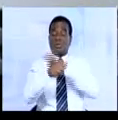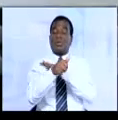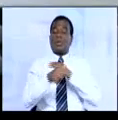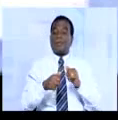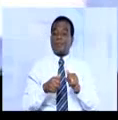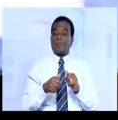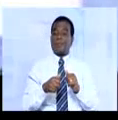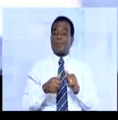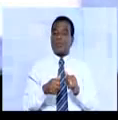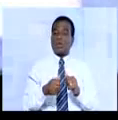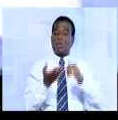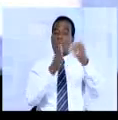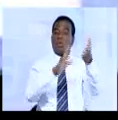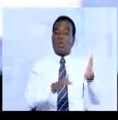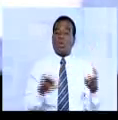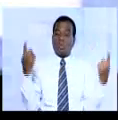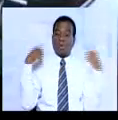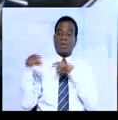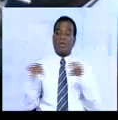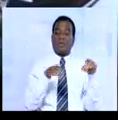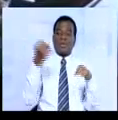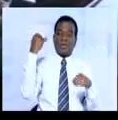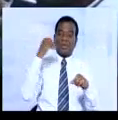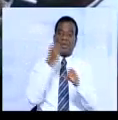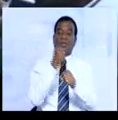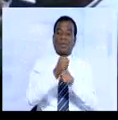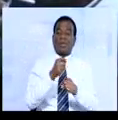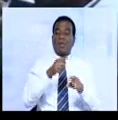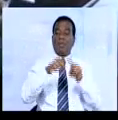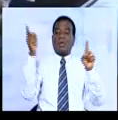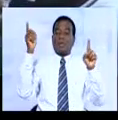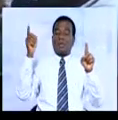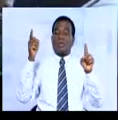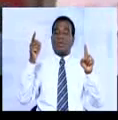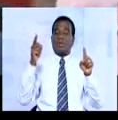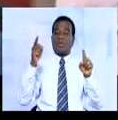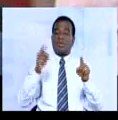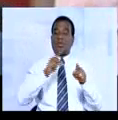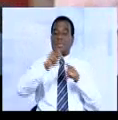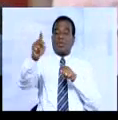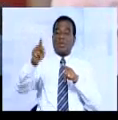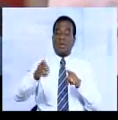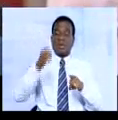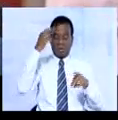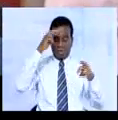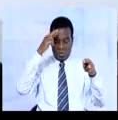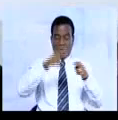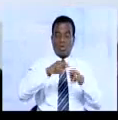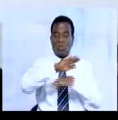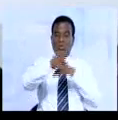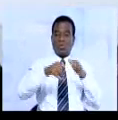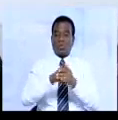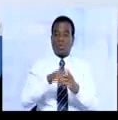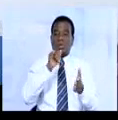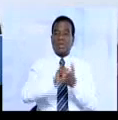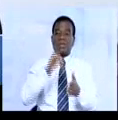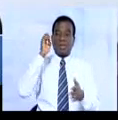sauvés. Mort pendant qu'il faisait son travail et pourtant, son professionnalisme était reconnu de tous.